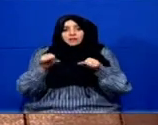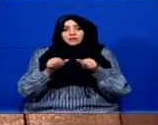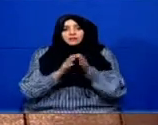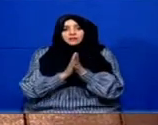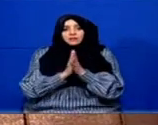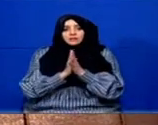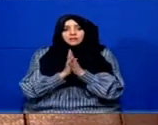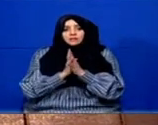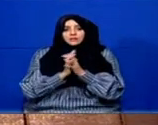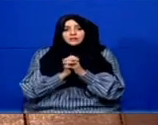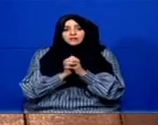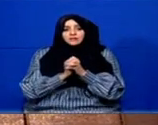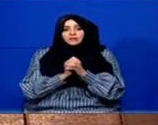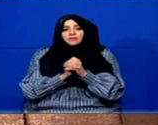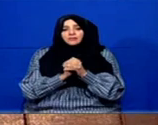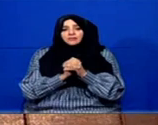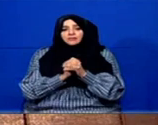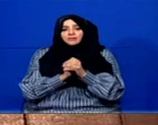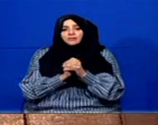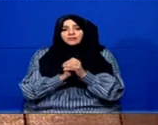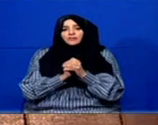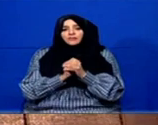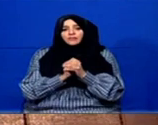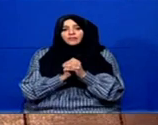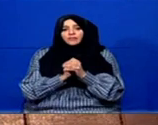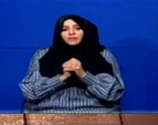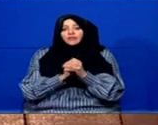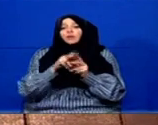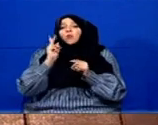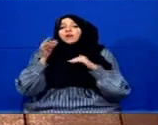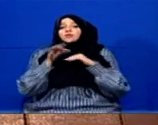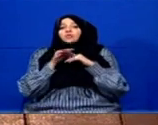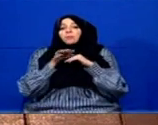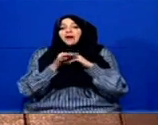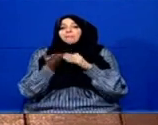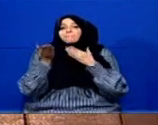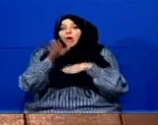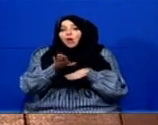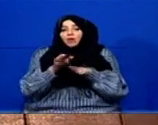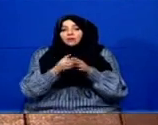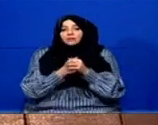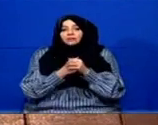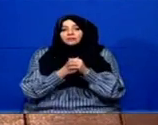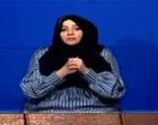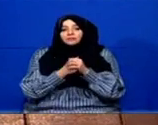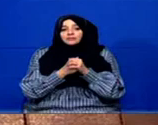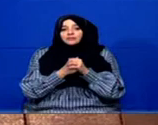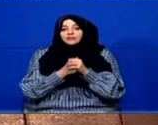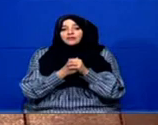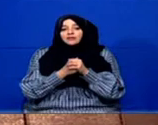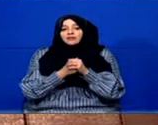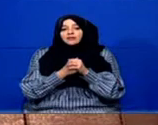هذه المراه لان زوجها قد مات لكن بعد تمام